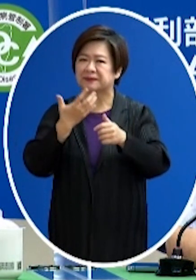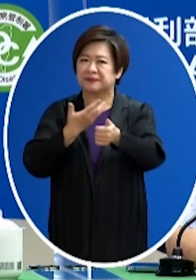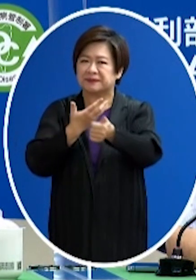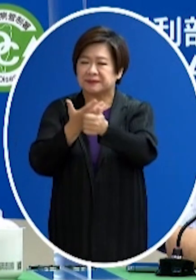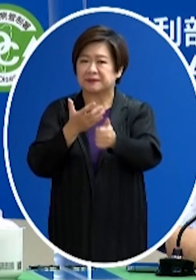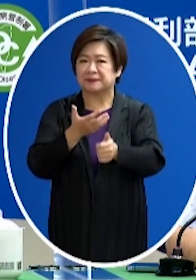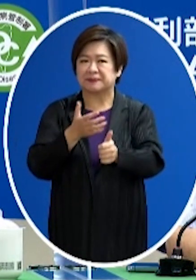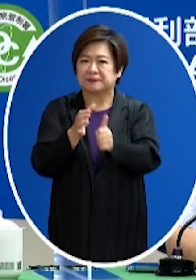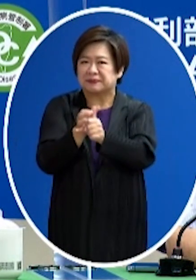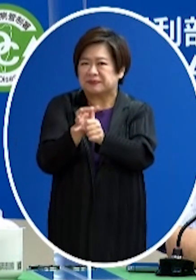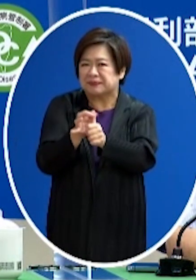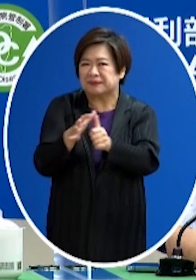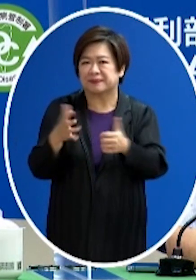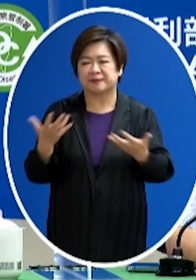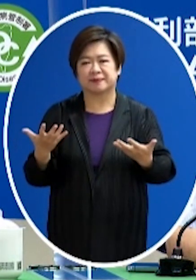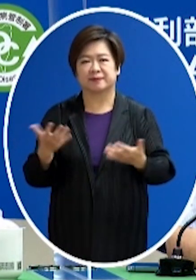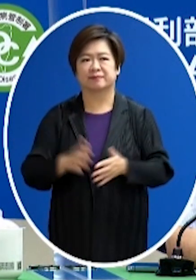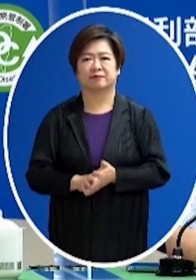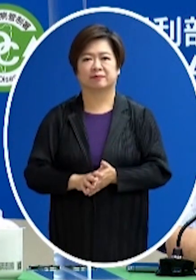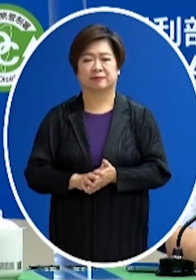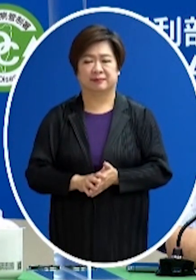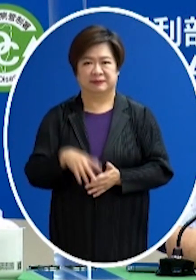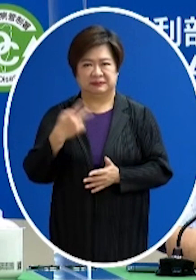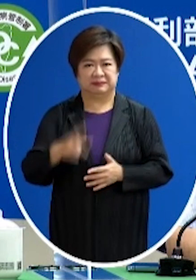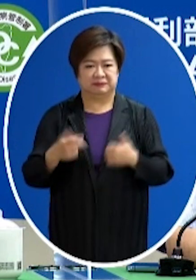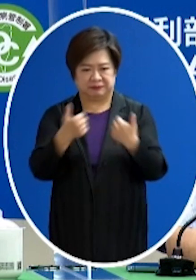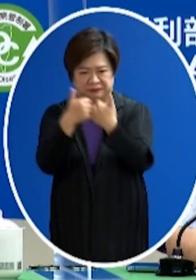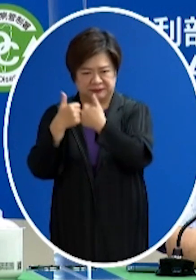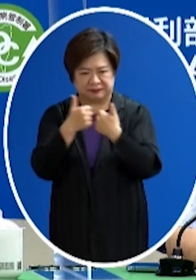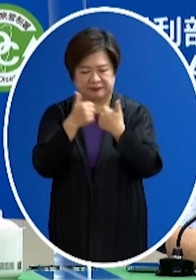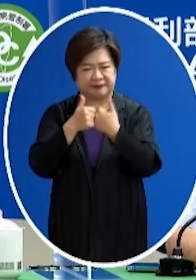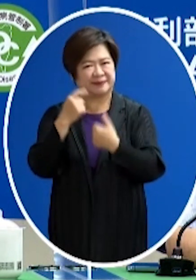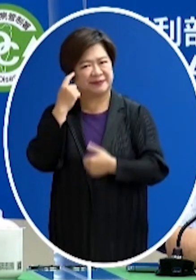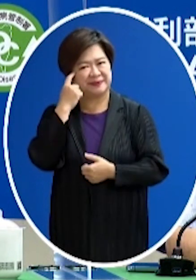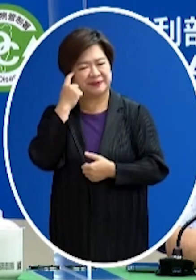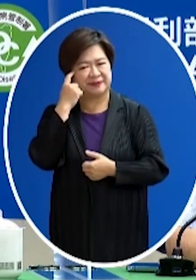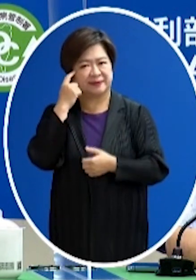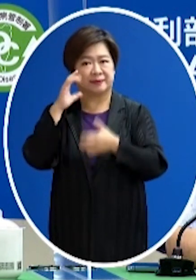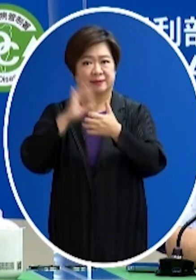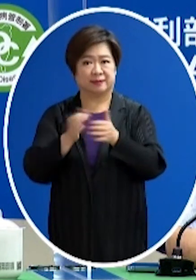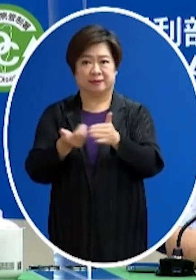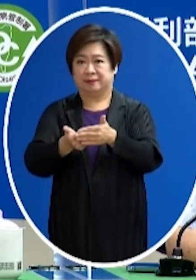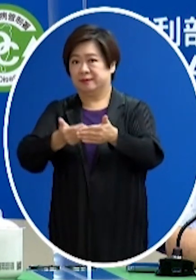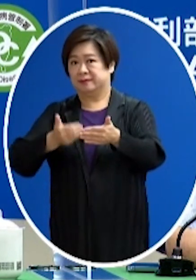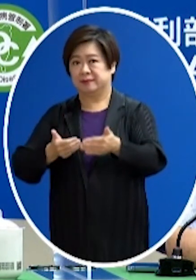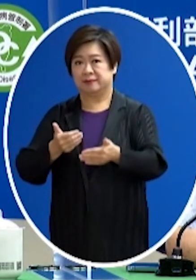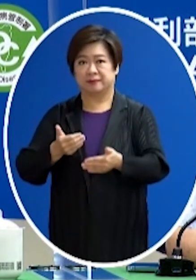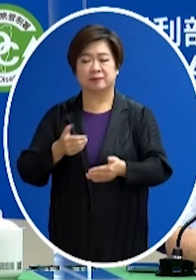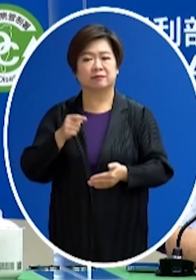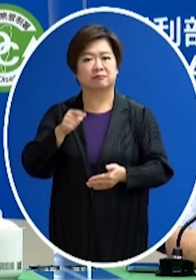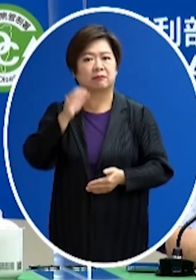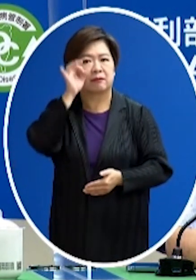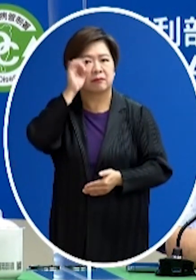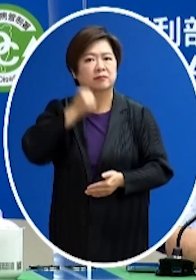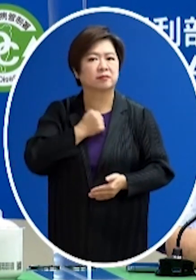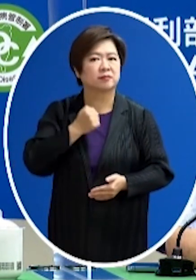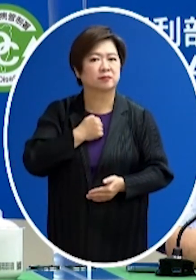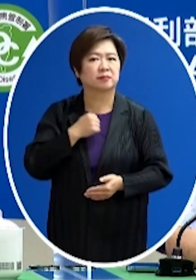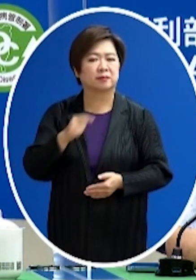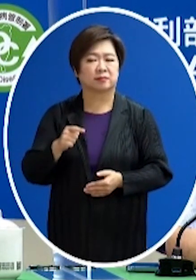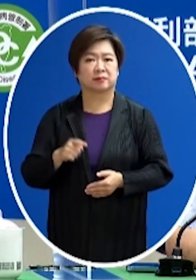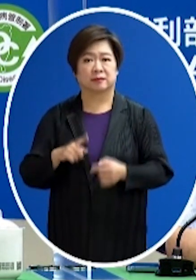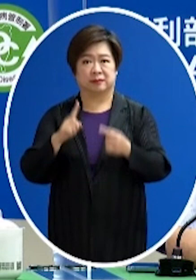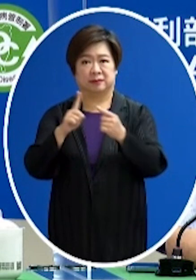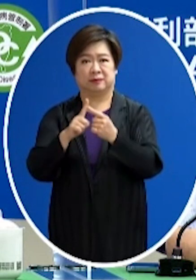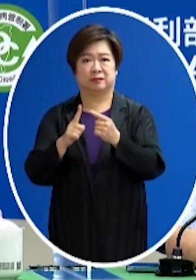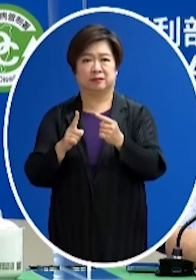放松，那不过经过大家的一个讨论之后，其实在前一段时间我们可以看到说，其实我们在人流